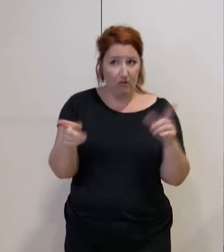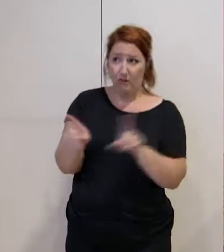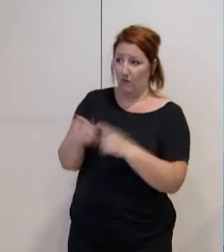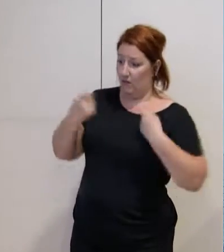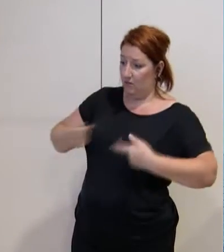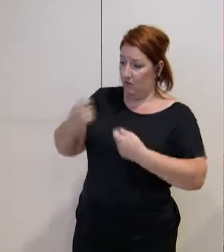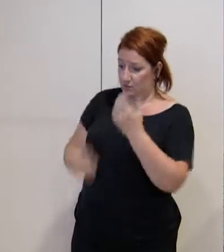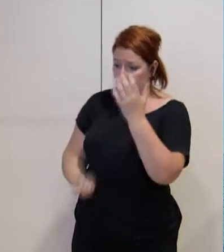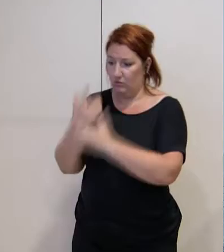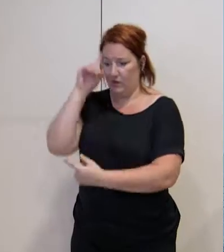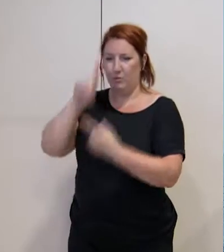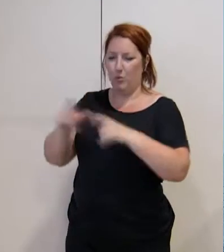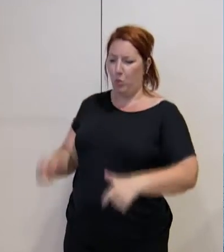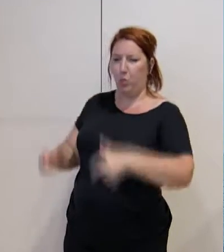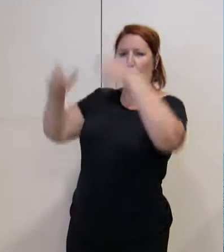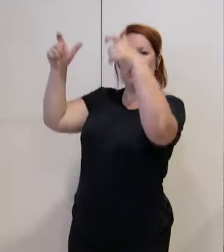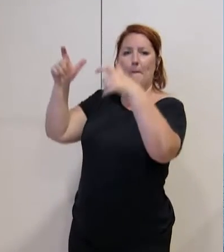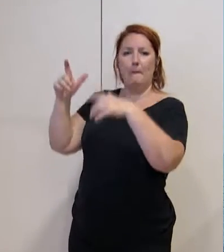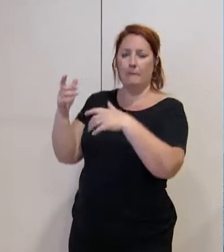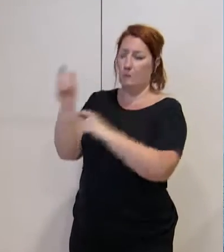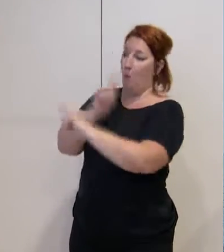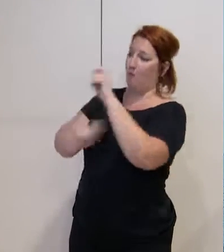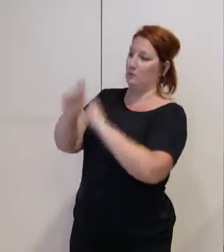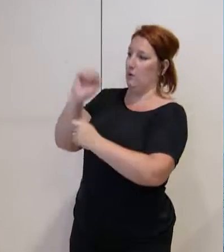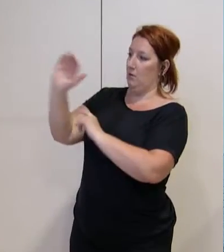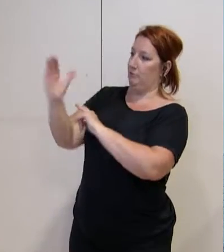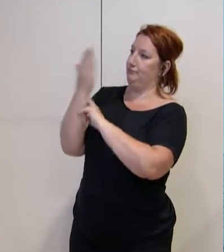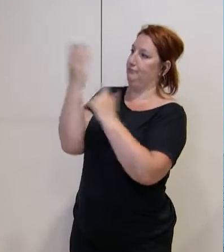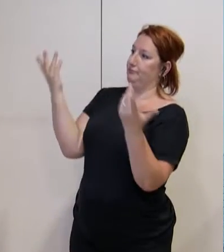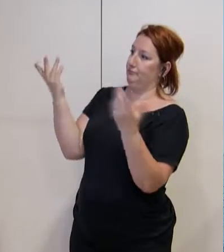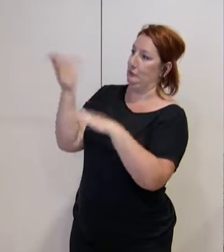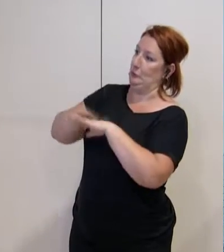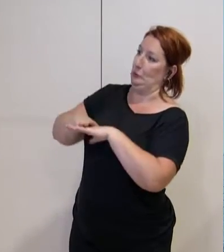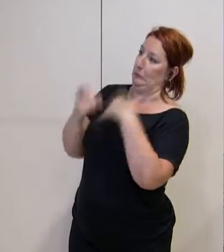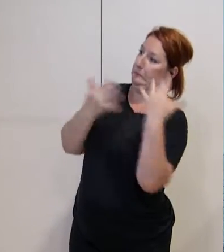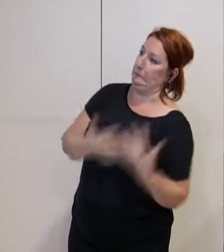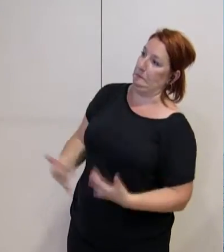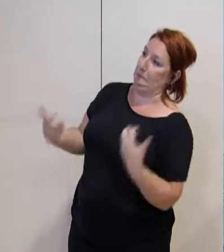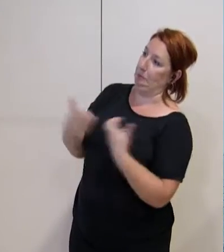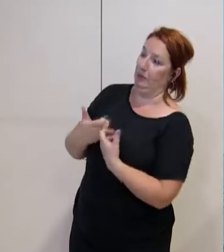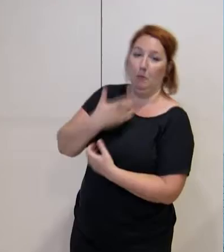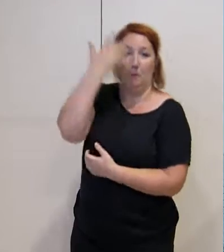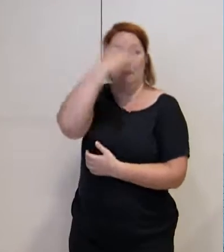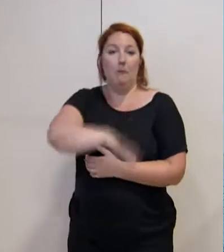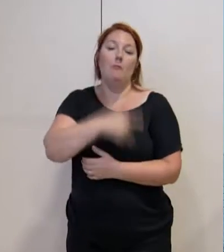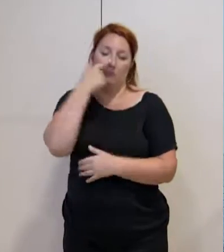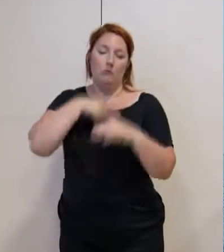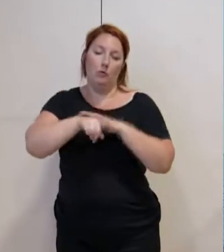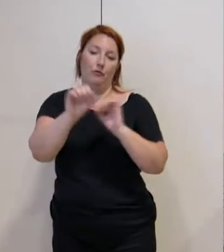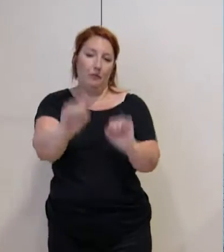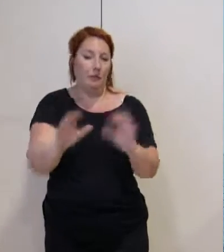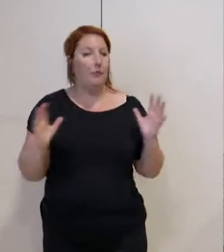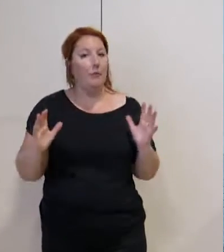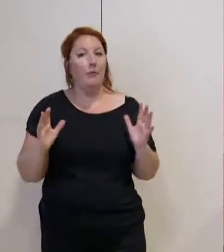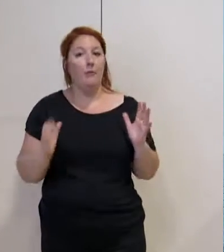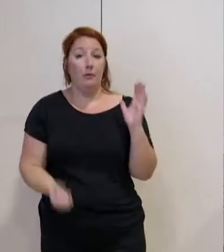totems provisoires d'information, dont on ne connaît pas à ce jour le chiffre exact, mais que l'on peut deviner.